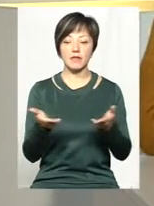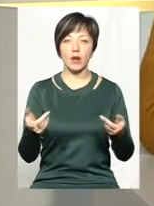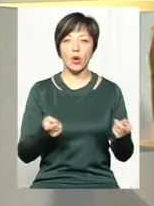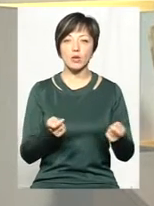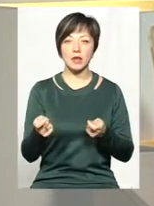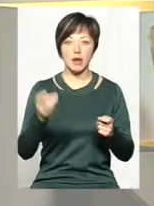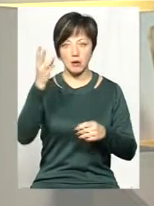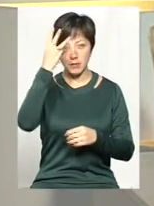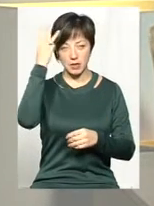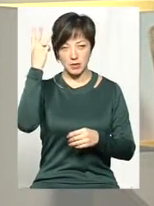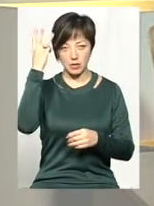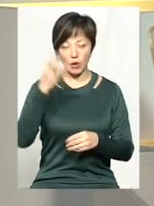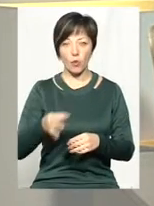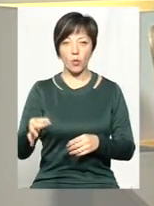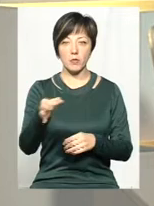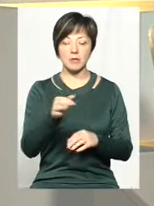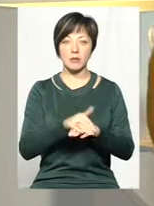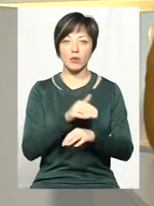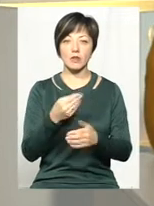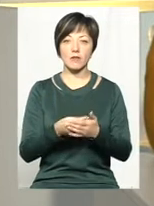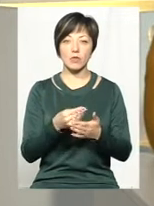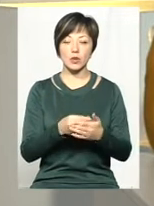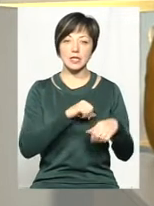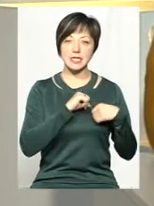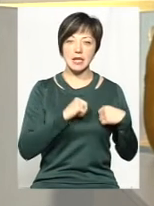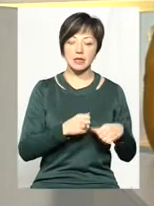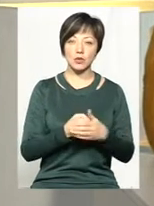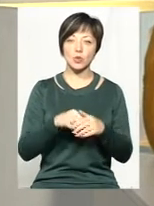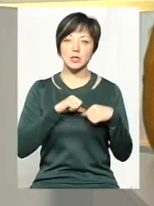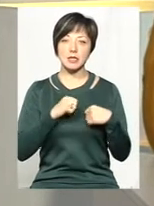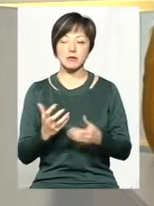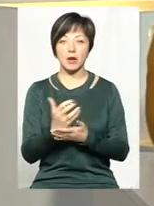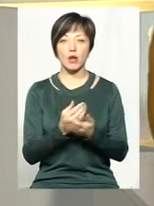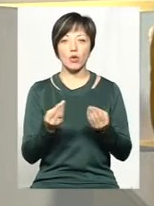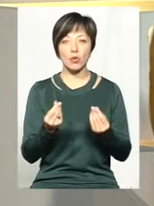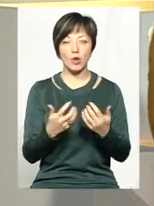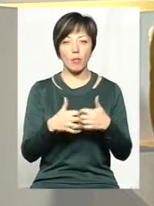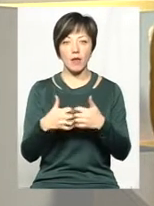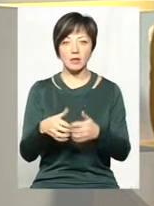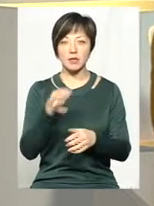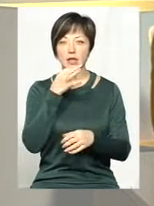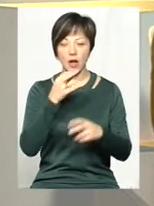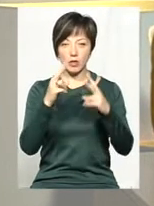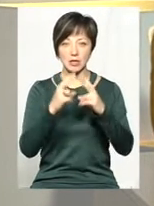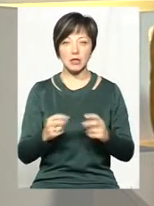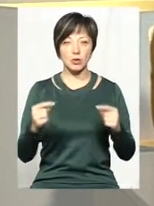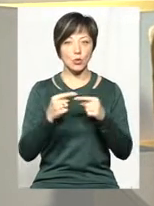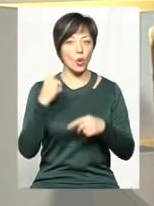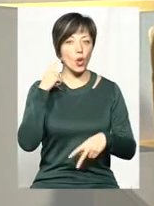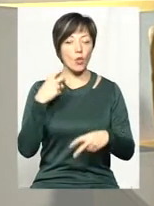координаторка в Хмельницькій області благодійного фонду «Серце до серця», збирали кошти на обладнання для ранньої діагностики